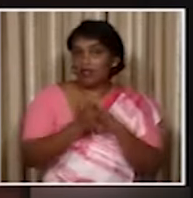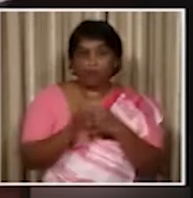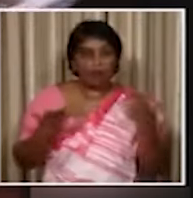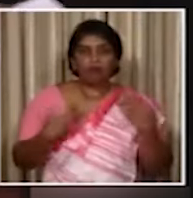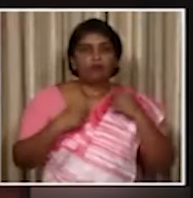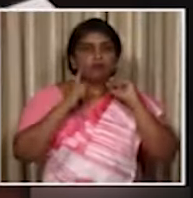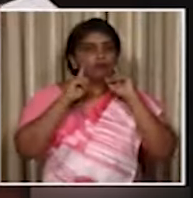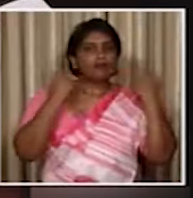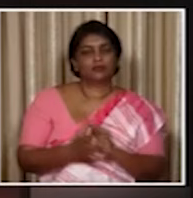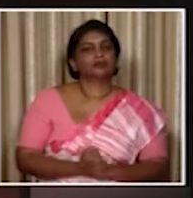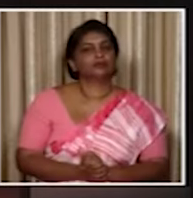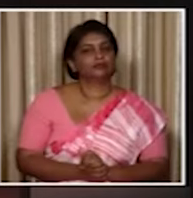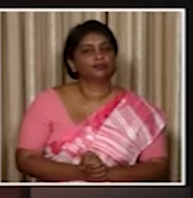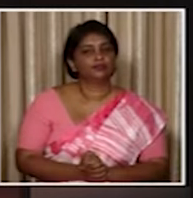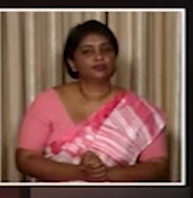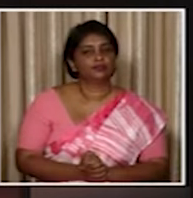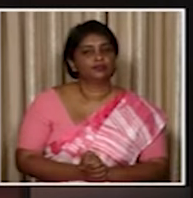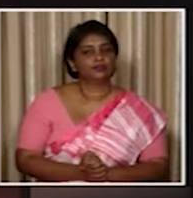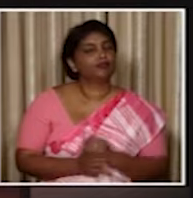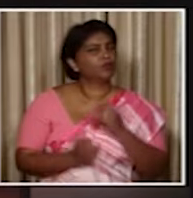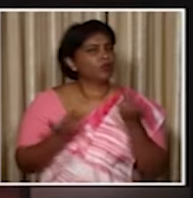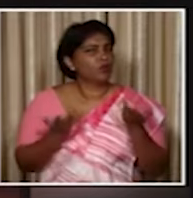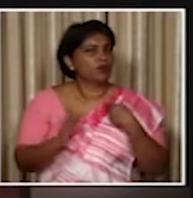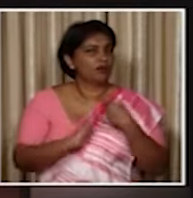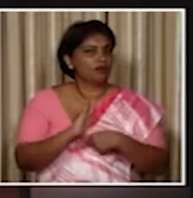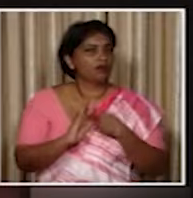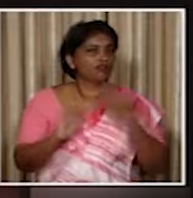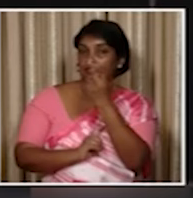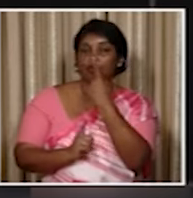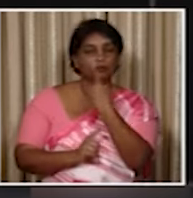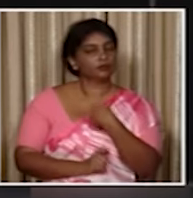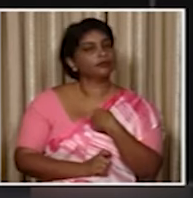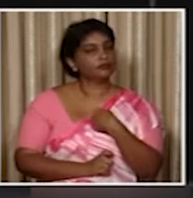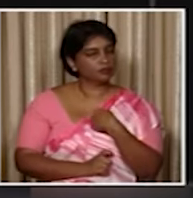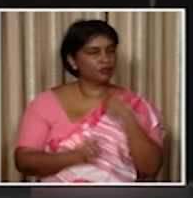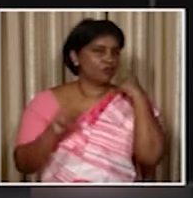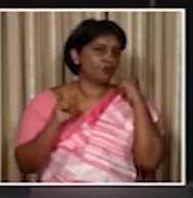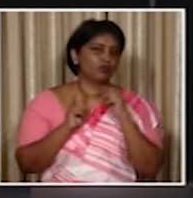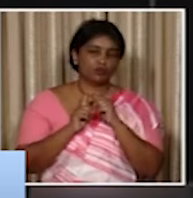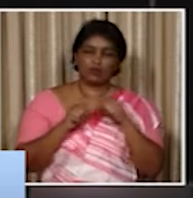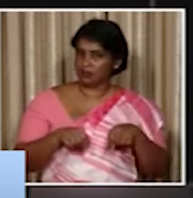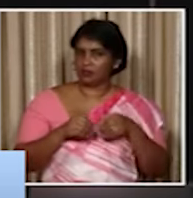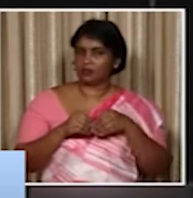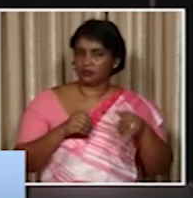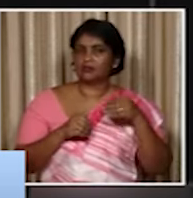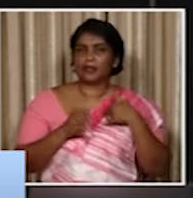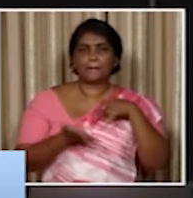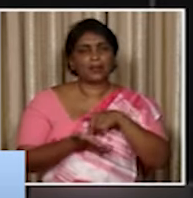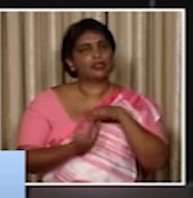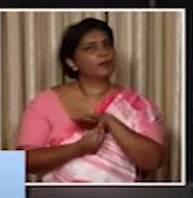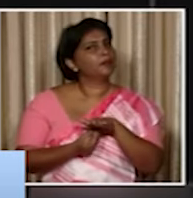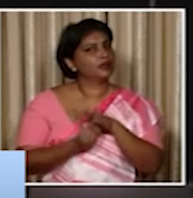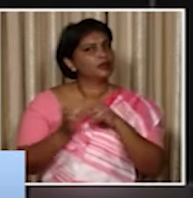නැත්නම් අපි මේ ගැන කතා කරන්නෙත් නැහැනේ. මොකද්ද අපේ රටින් මේකට දක්වන ප්‍රතිචාරය? මේ කාරණේ සම්බන්ධව මේ වෙනකොටත් මධ්‍යම